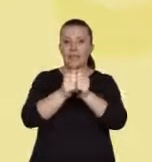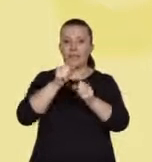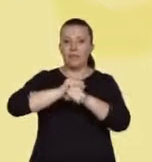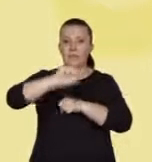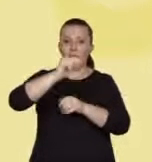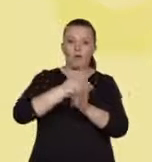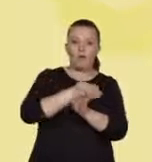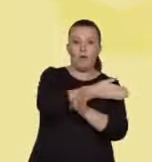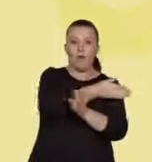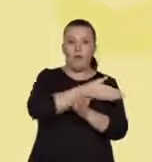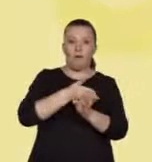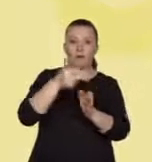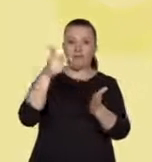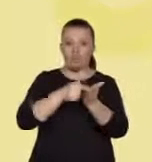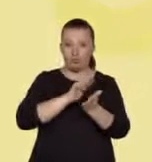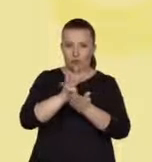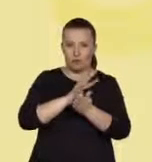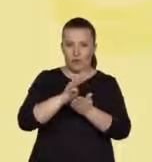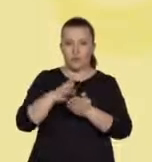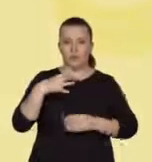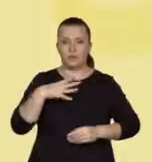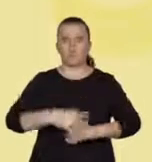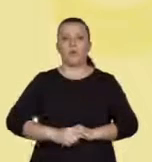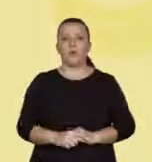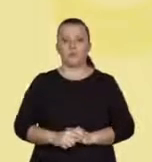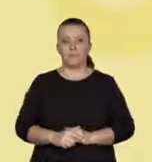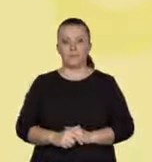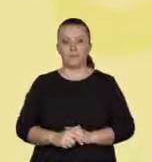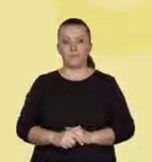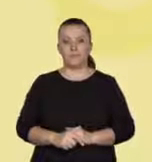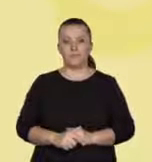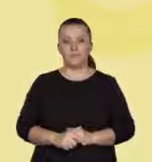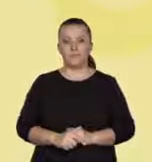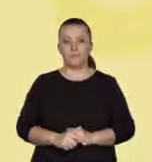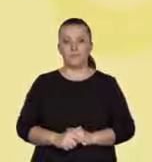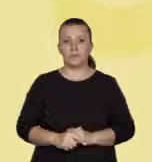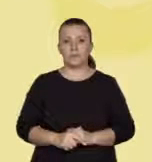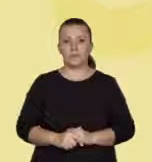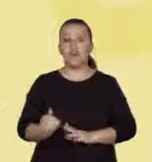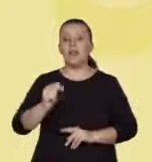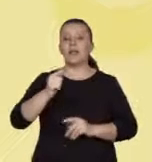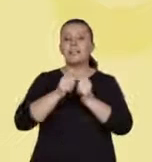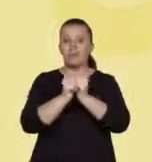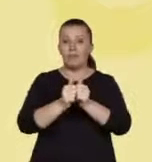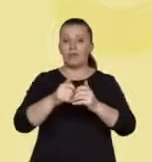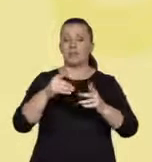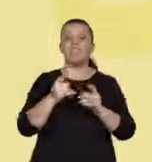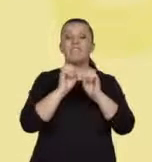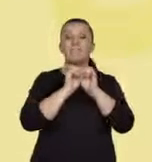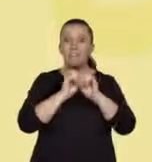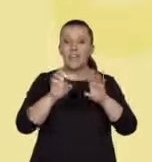arkusza egzaminacyjnego według formuły obowiązującej do 2014 roku. Polecenie nakazywało wyjaśnić,